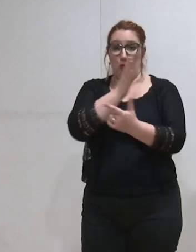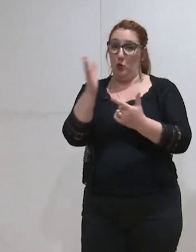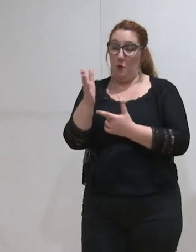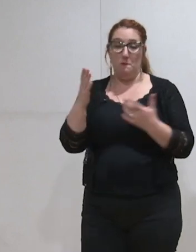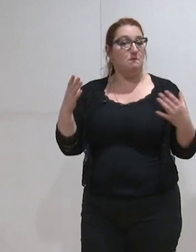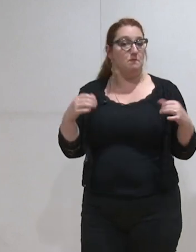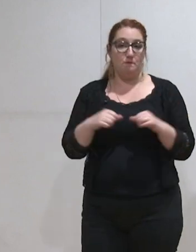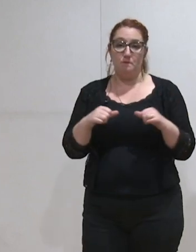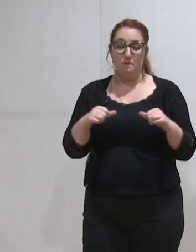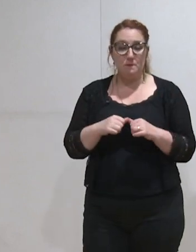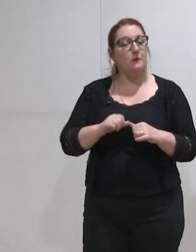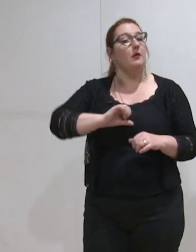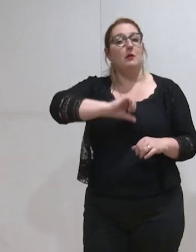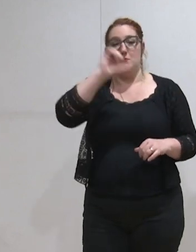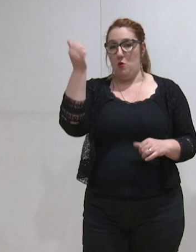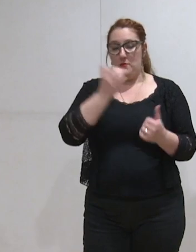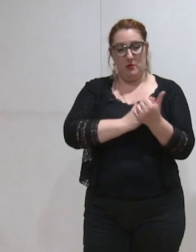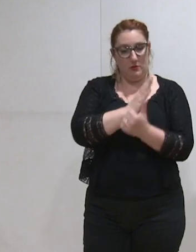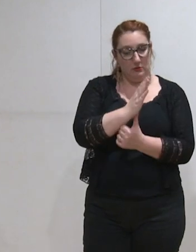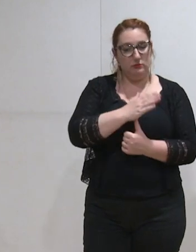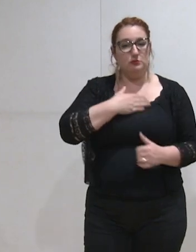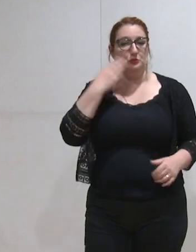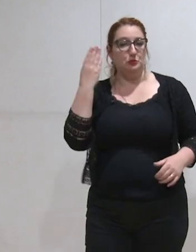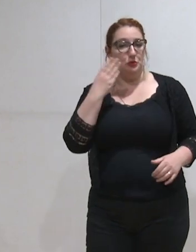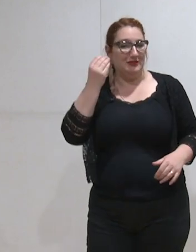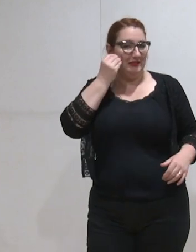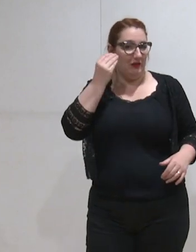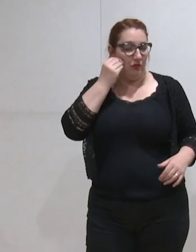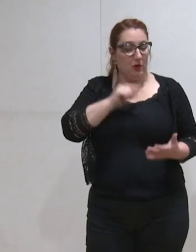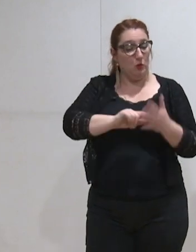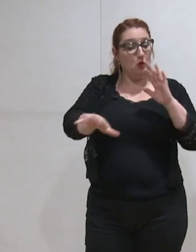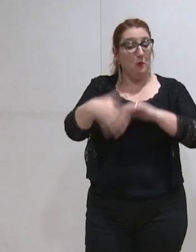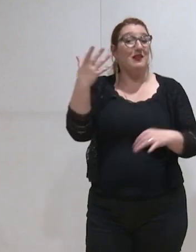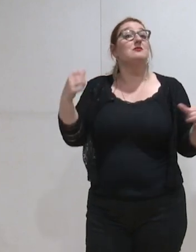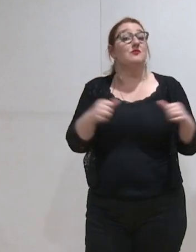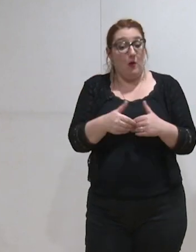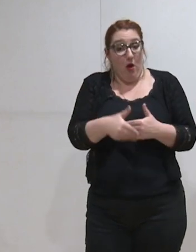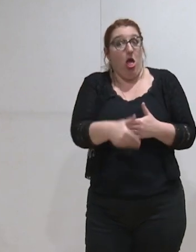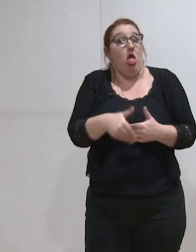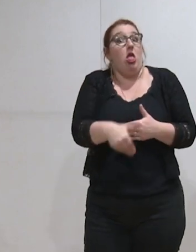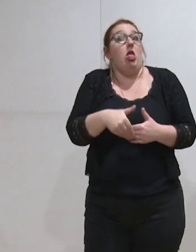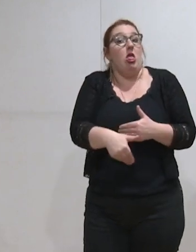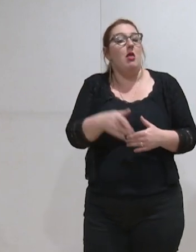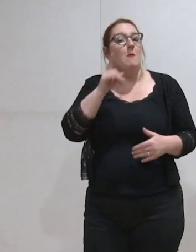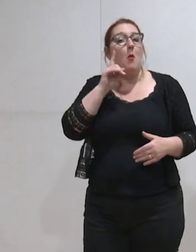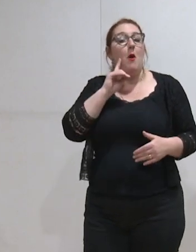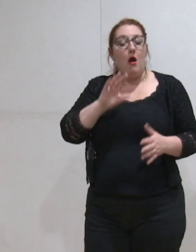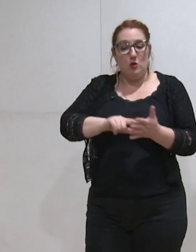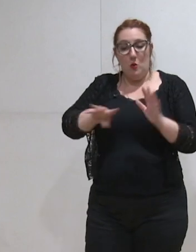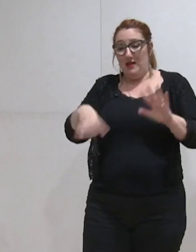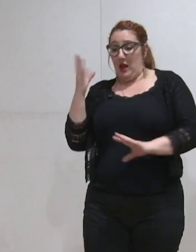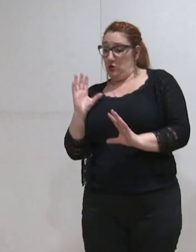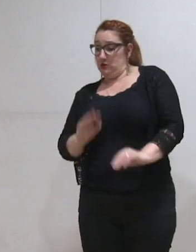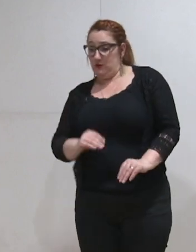première c'était savoir quel type de réponse on formulait en 2015 parce qu'il fallait quand même bien effectivement leur